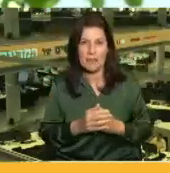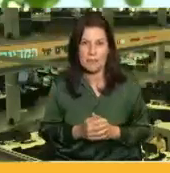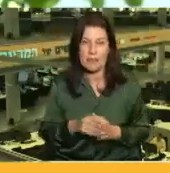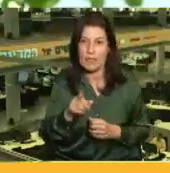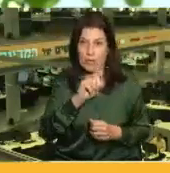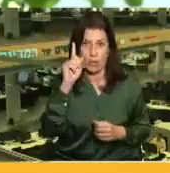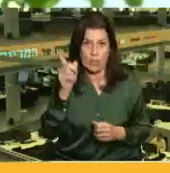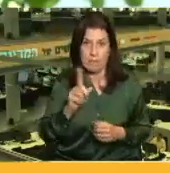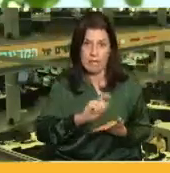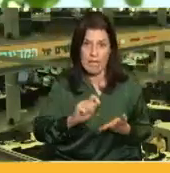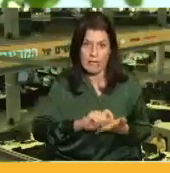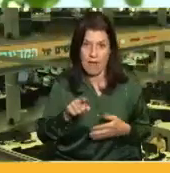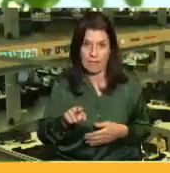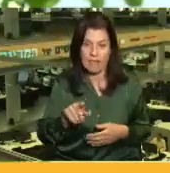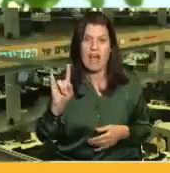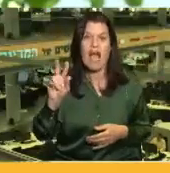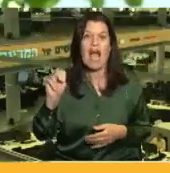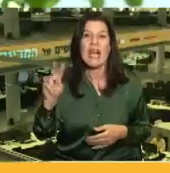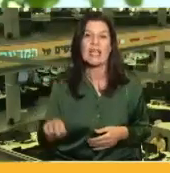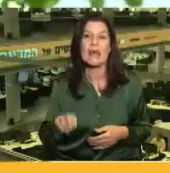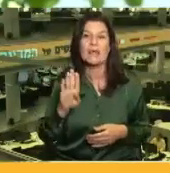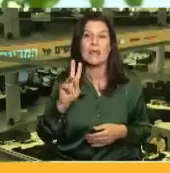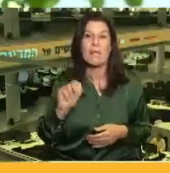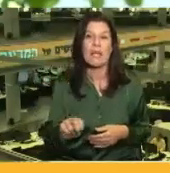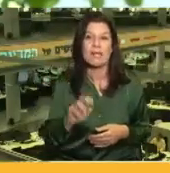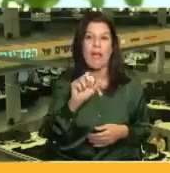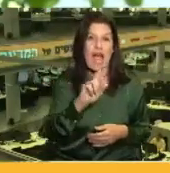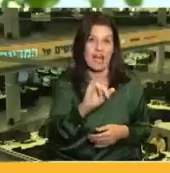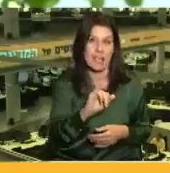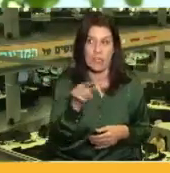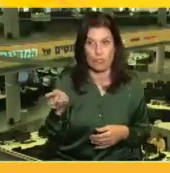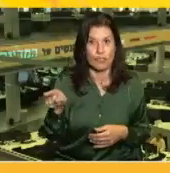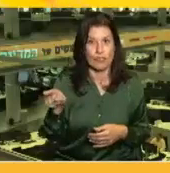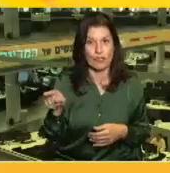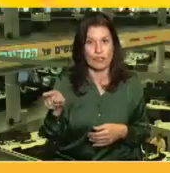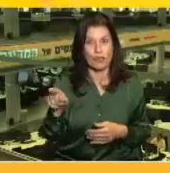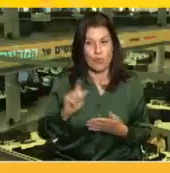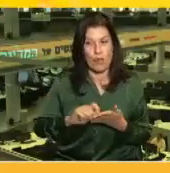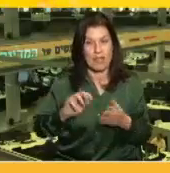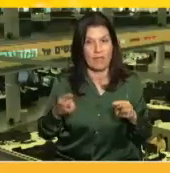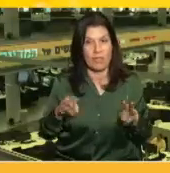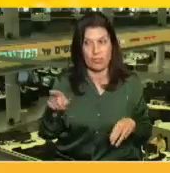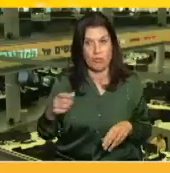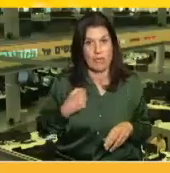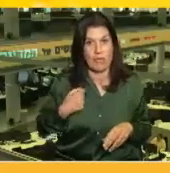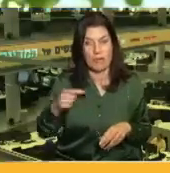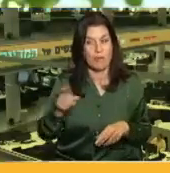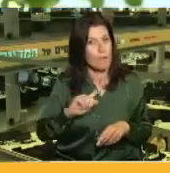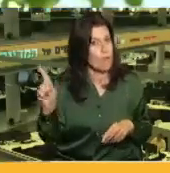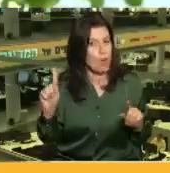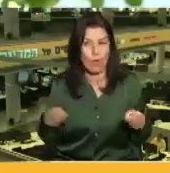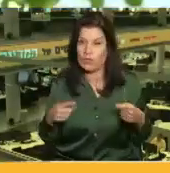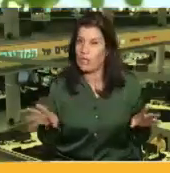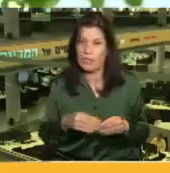את השיר הזה זה חנן בן ארי. אז זה גבר. שלא שר עם... לא. זה הגבר, זה הגבר שלא הזכרנו את שמו מקודם, לדעתי, נכון? לא, לא, חנן בן